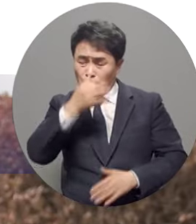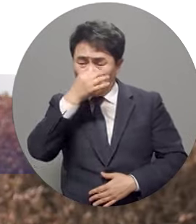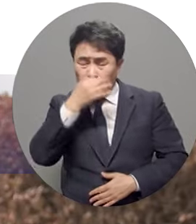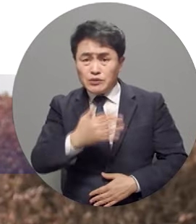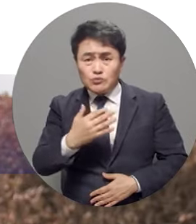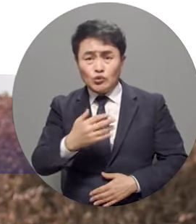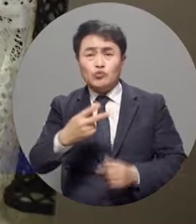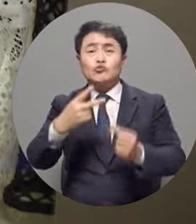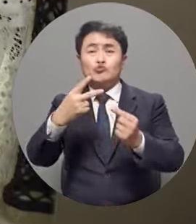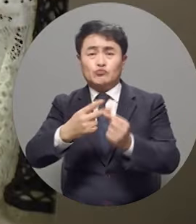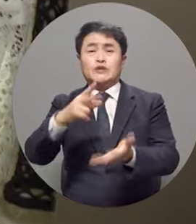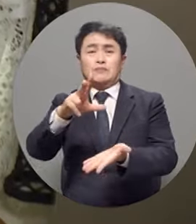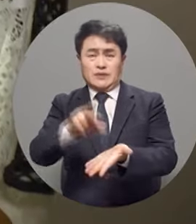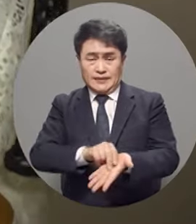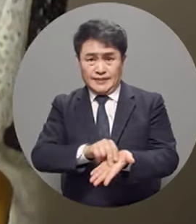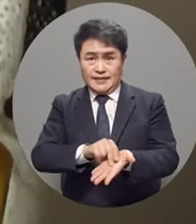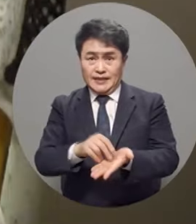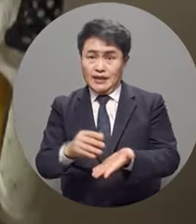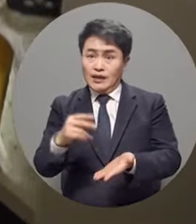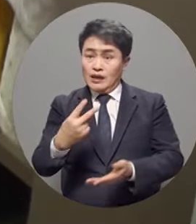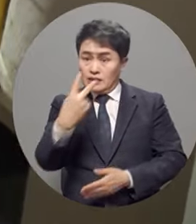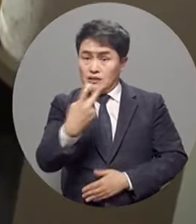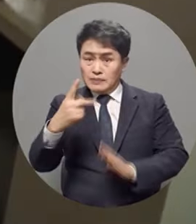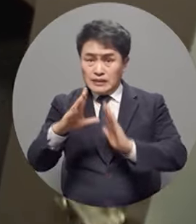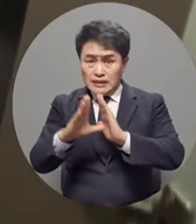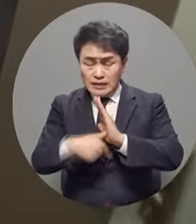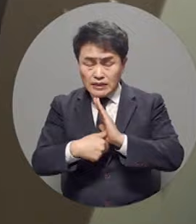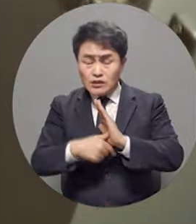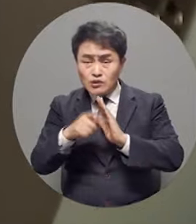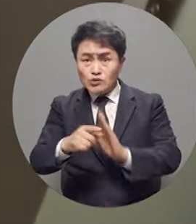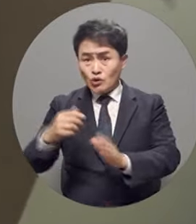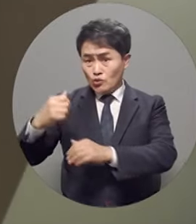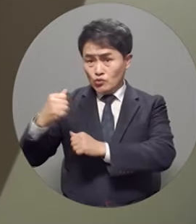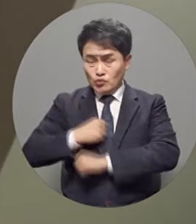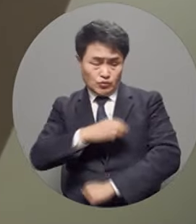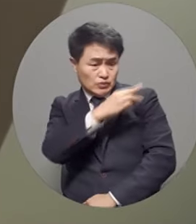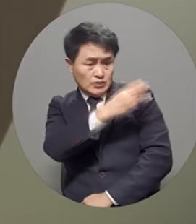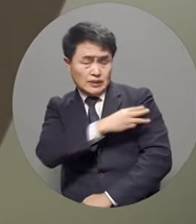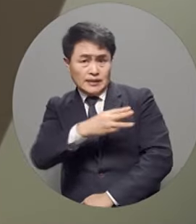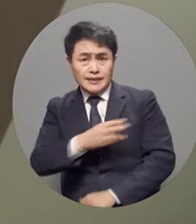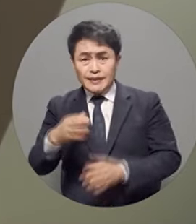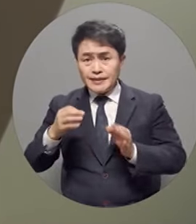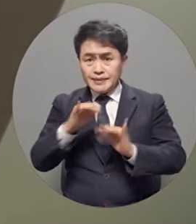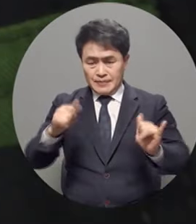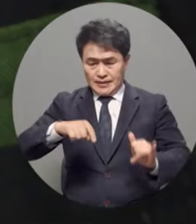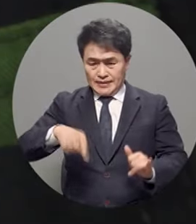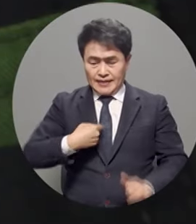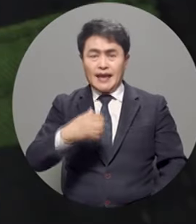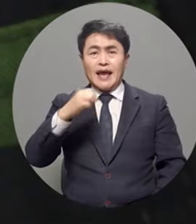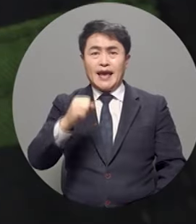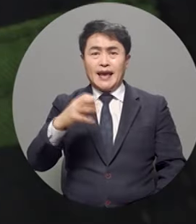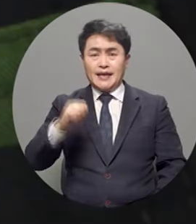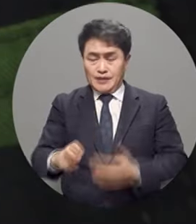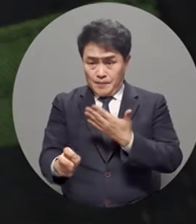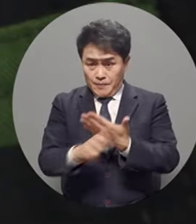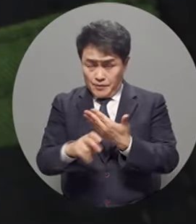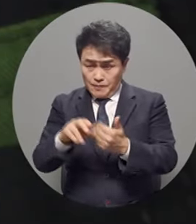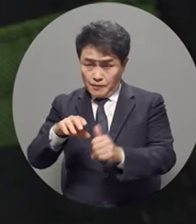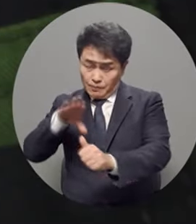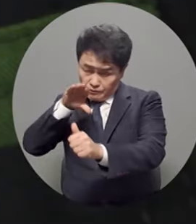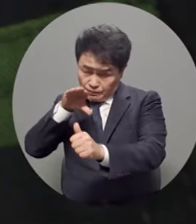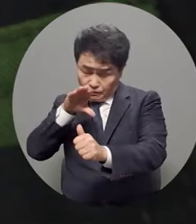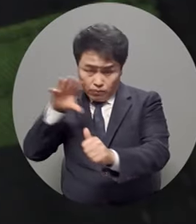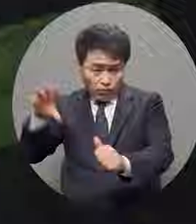두째 문제고. 지난 2021년 당시 육군 상사였던 김 씨는 자신의 SNS에 불법 촬영물을 공유한